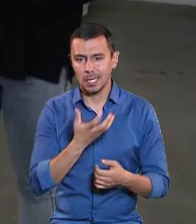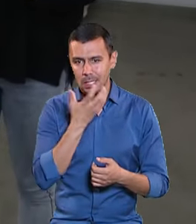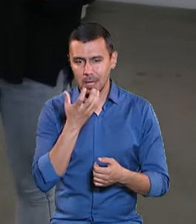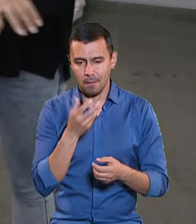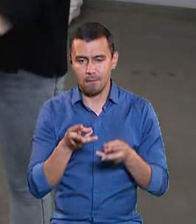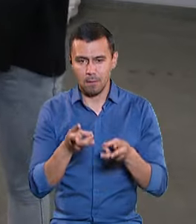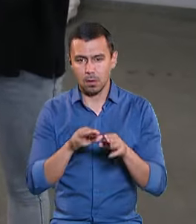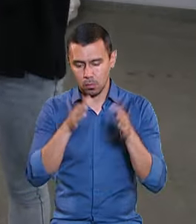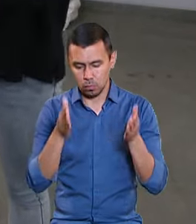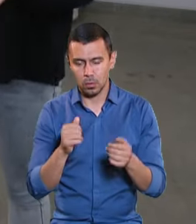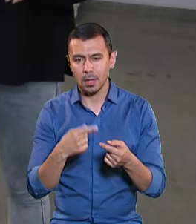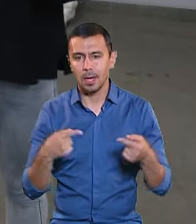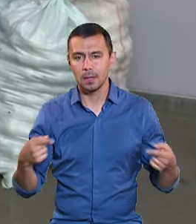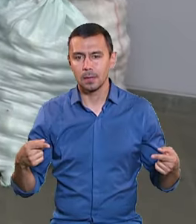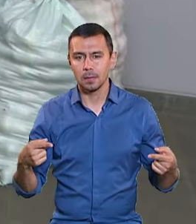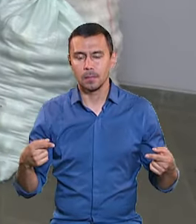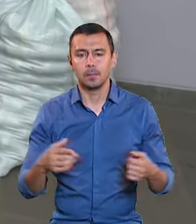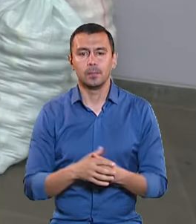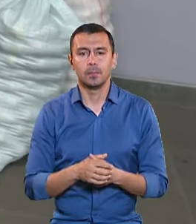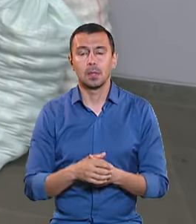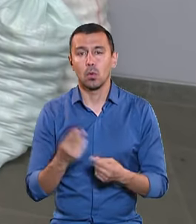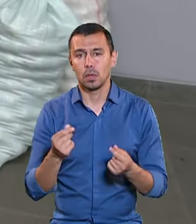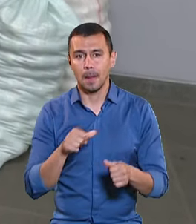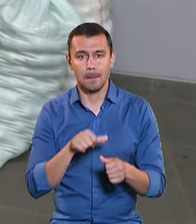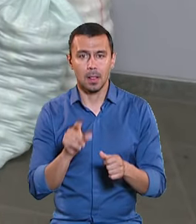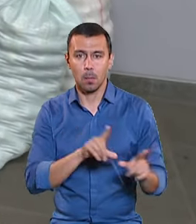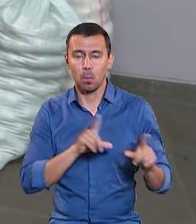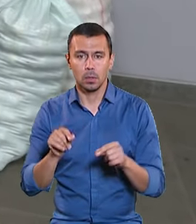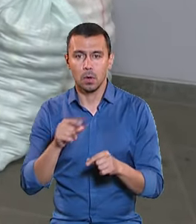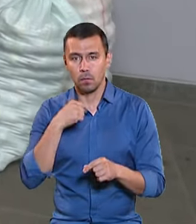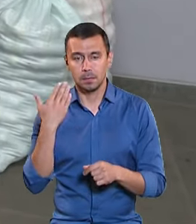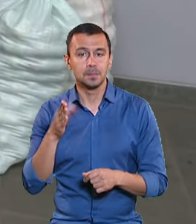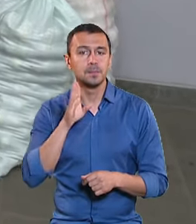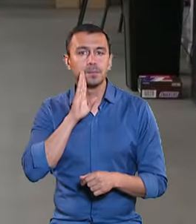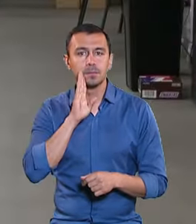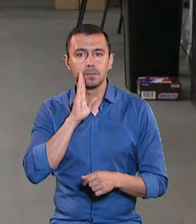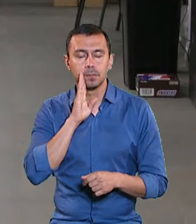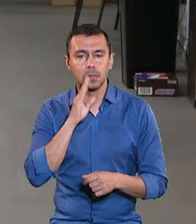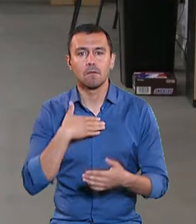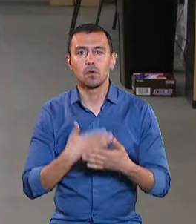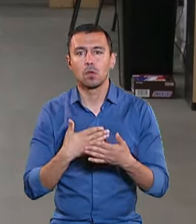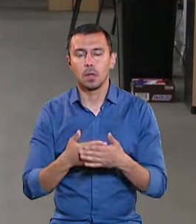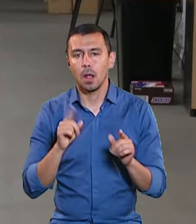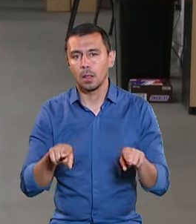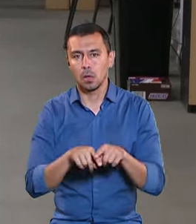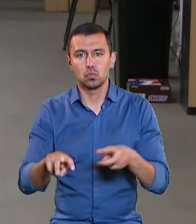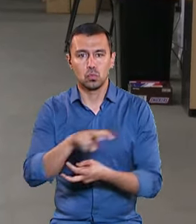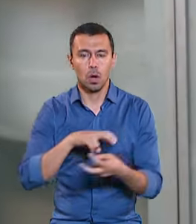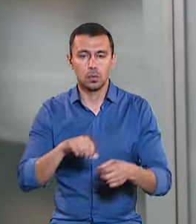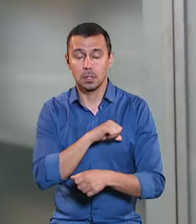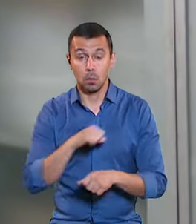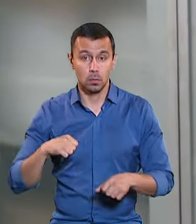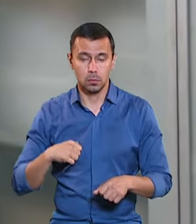зігрівають, можна їх там на різні частини тіла. Гроші на пальне для поїздок, за словами Ярослави Гранат, волонтери також шукають